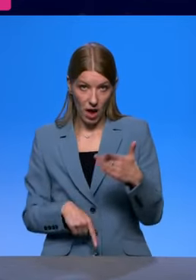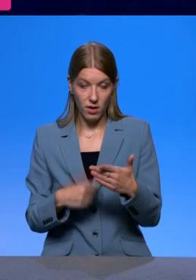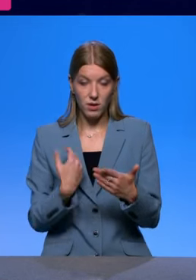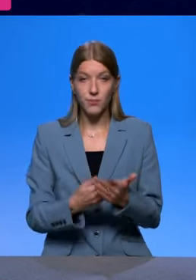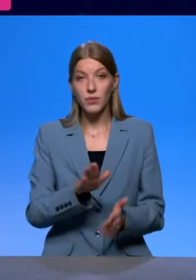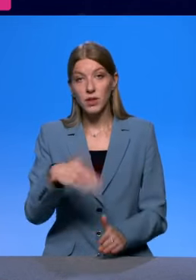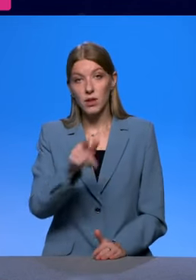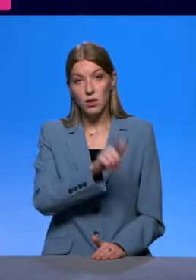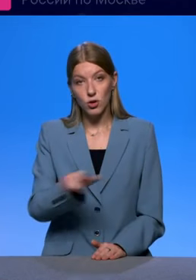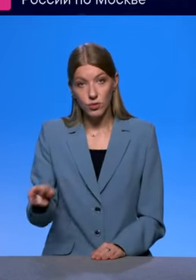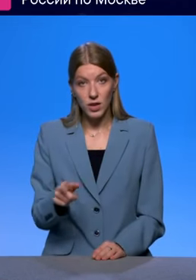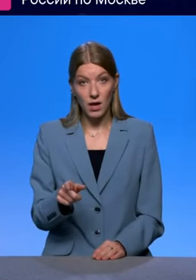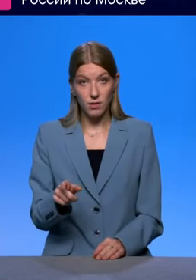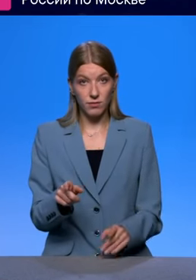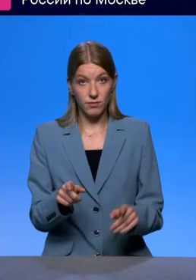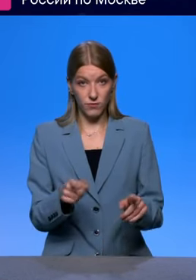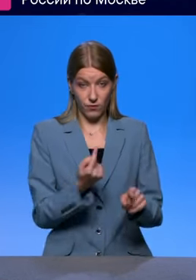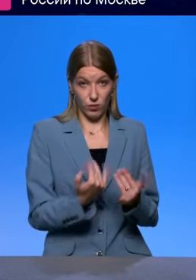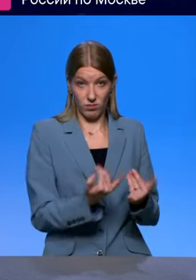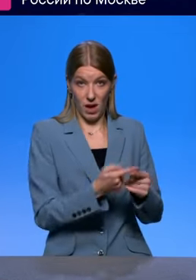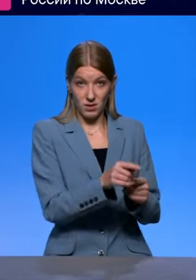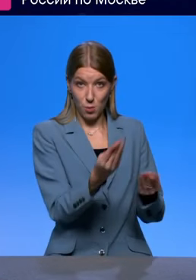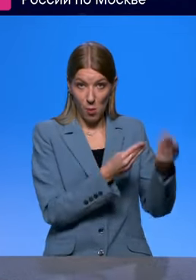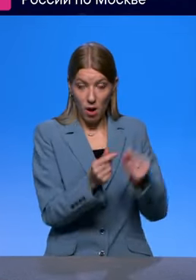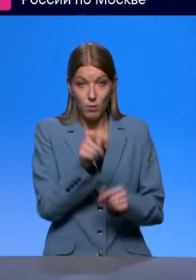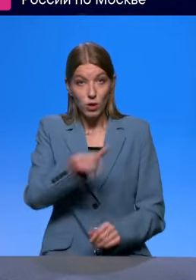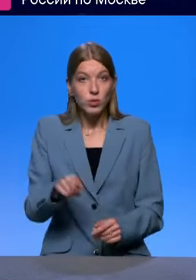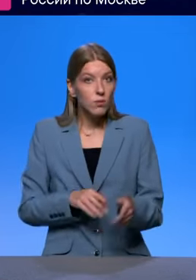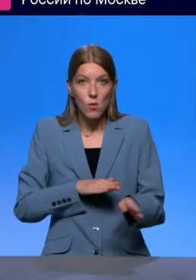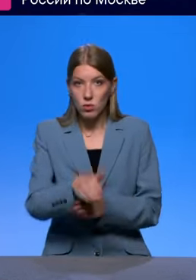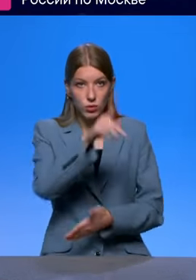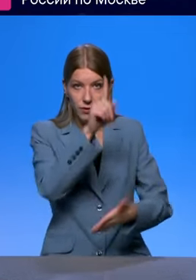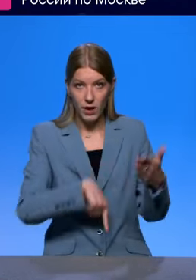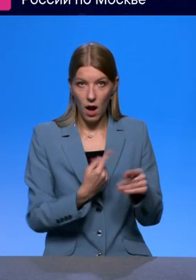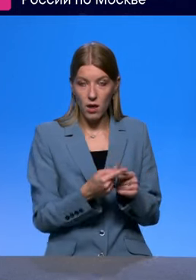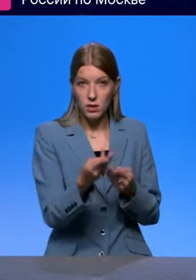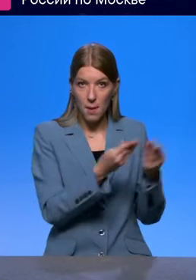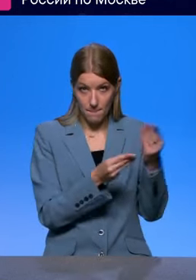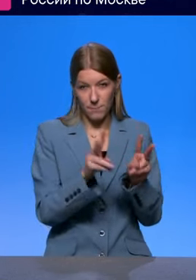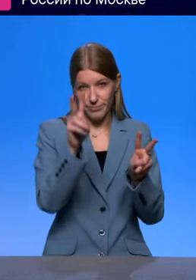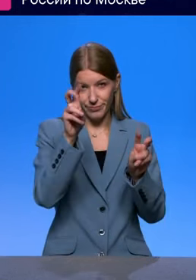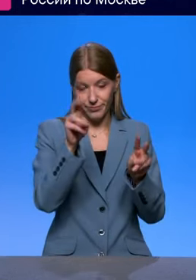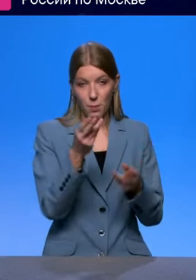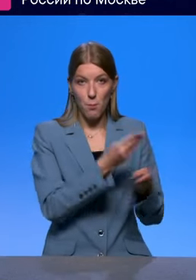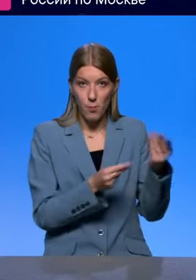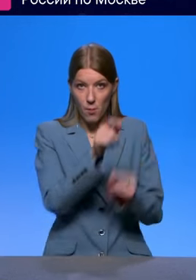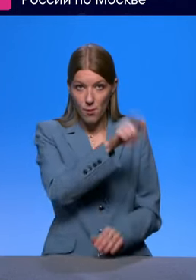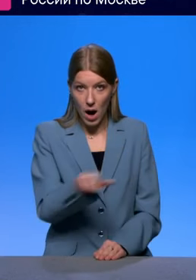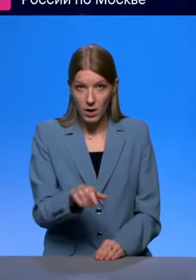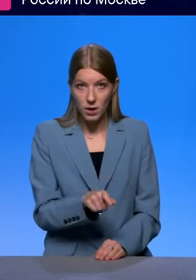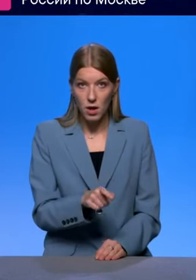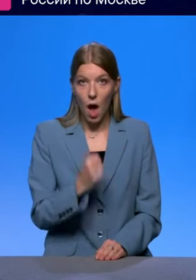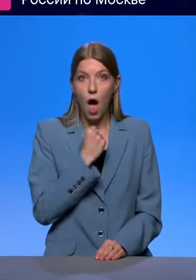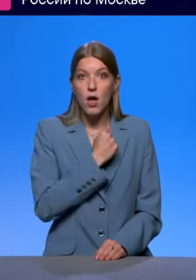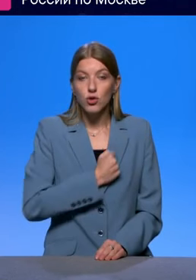стороны граждан, этим людям, вот этим магам, было полное доверие. И эти вот маги, так называемые маги в кавычках, они злоупотребили